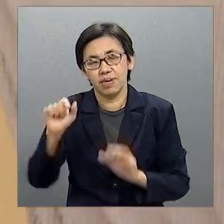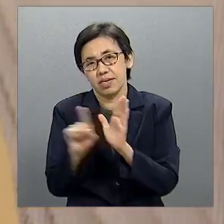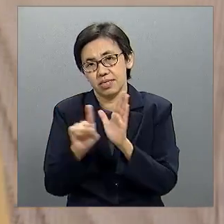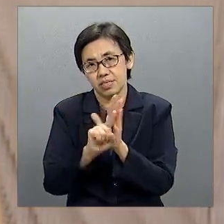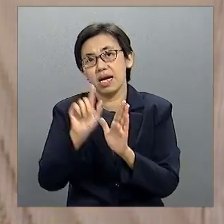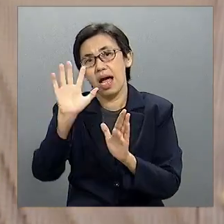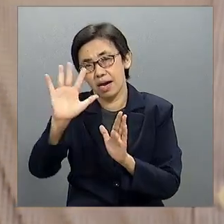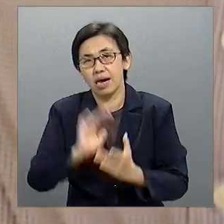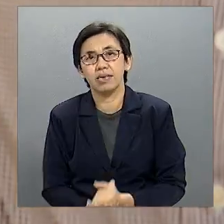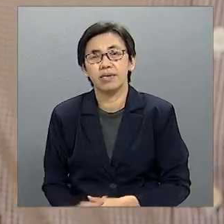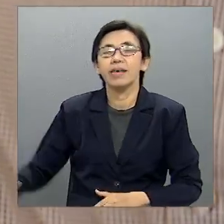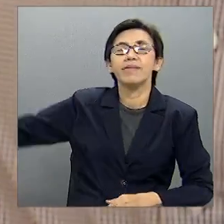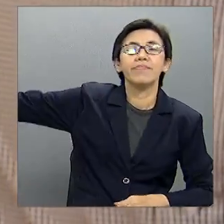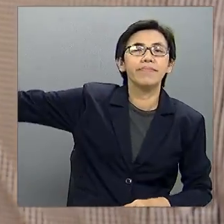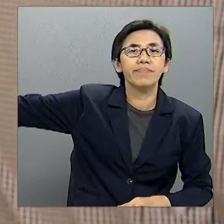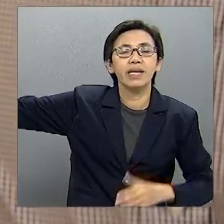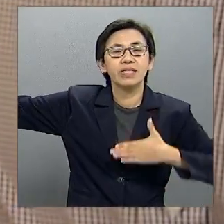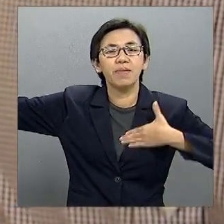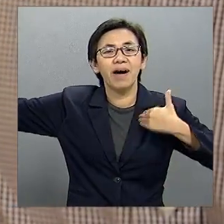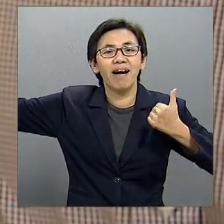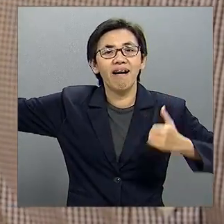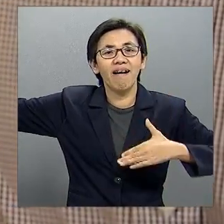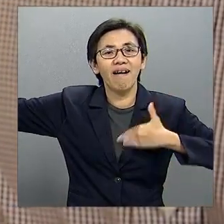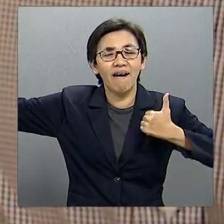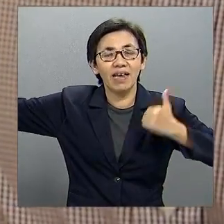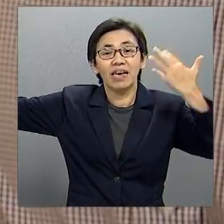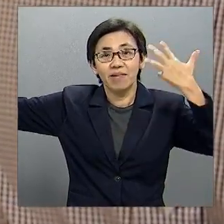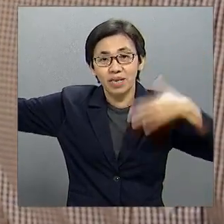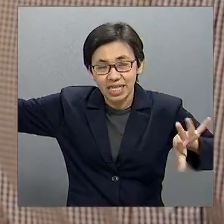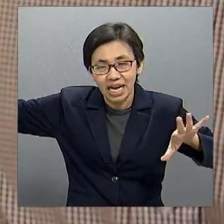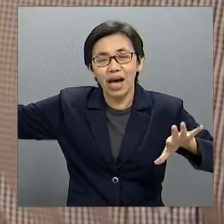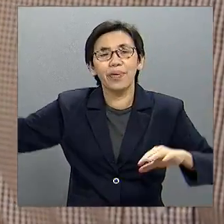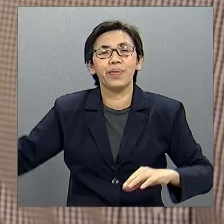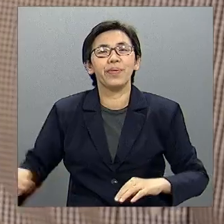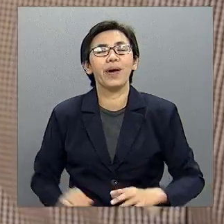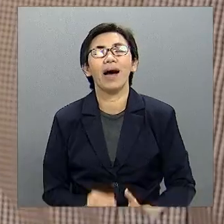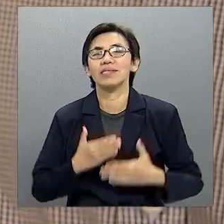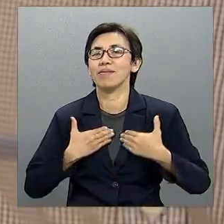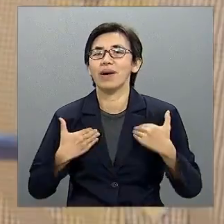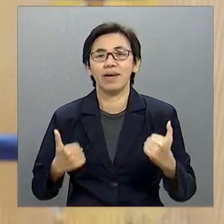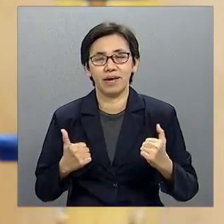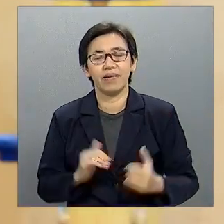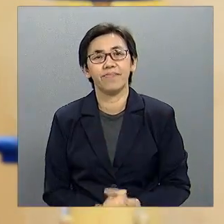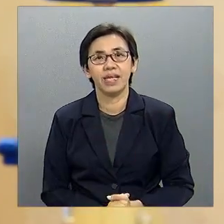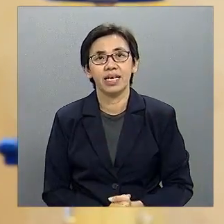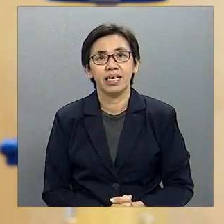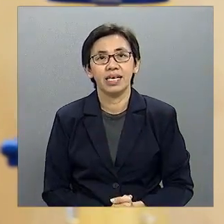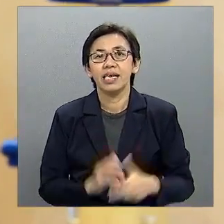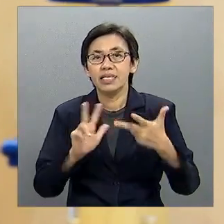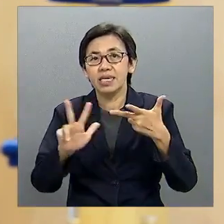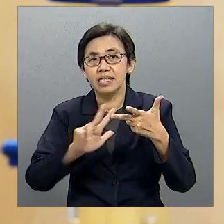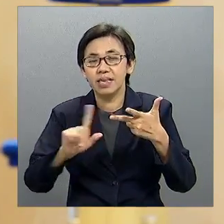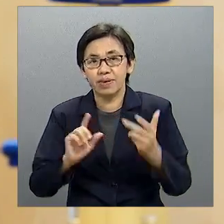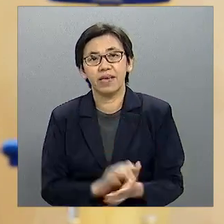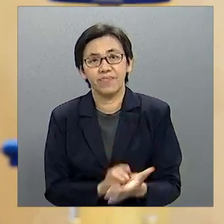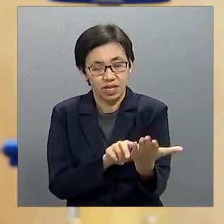งก็ตึงสบาย ๆ นะครับแล้วก็พอยืดเสร็จก็สบายก็ดีขึ้นนะครับส่วนอีกท่านึงวันนี้เราอยากจะให้อุโมงค์เขาขยายใช่ไหม